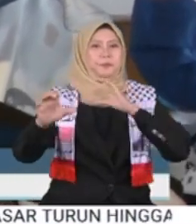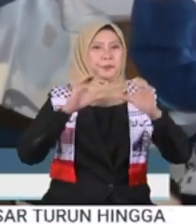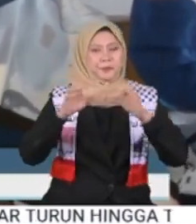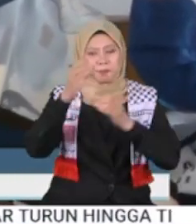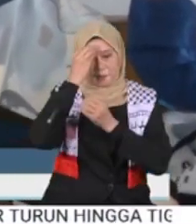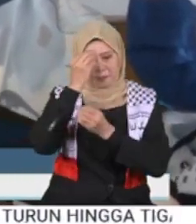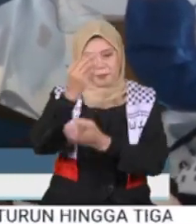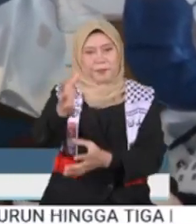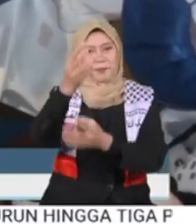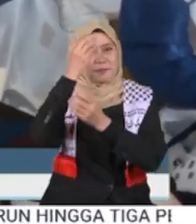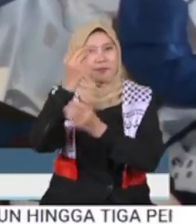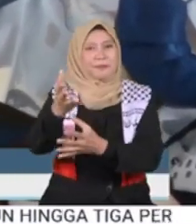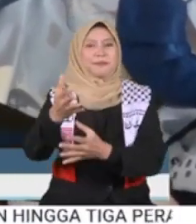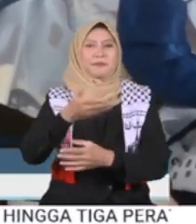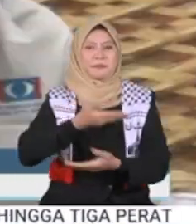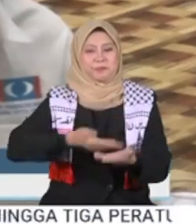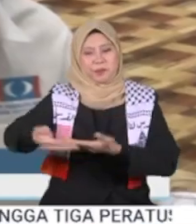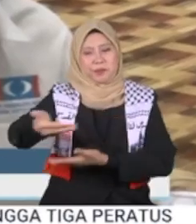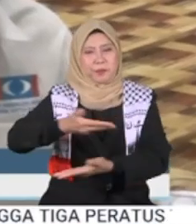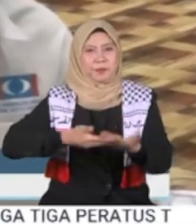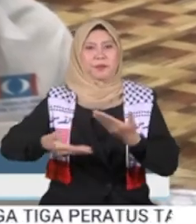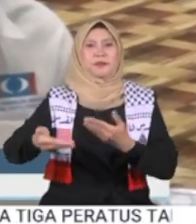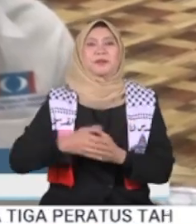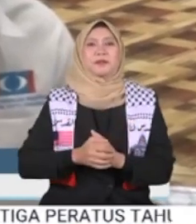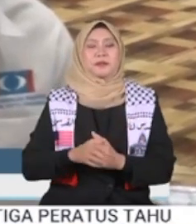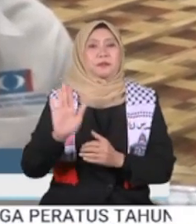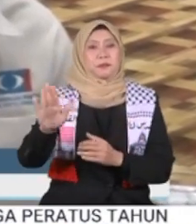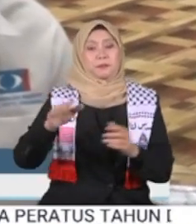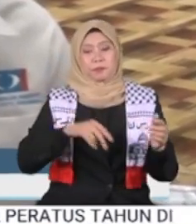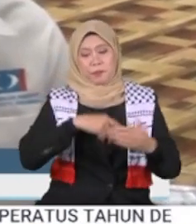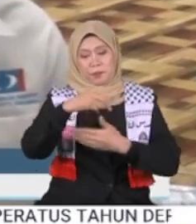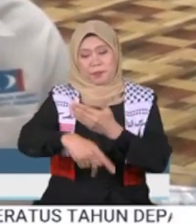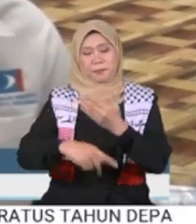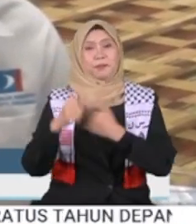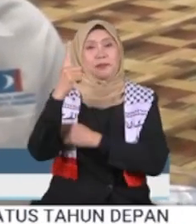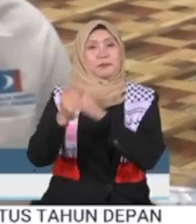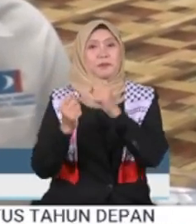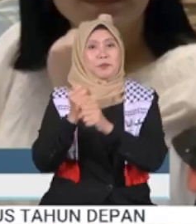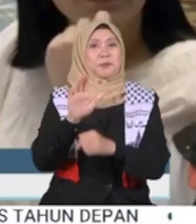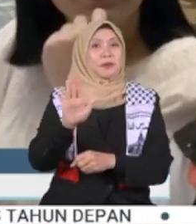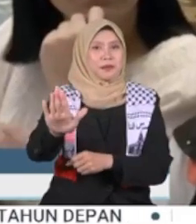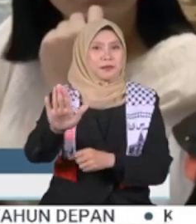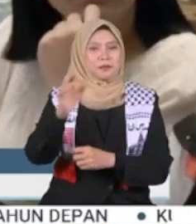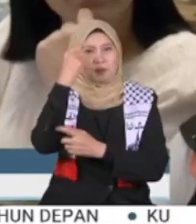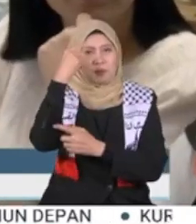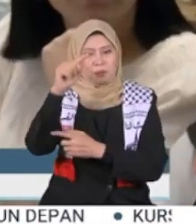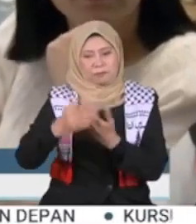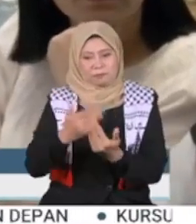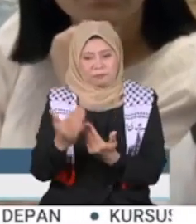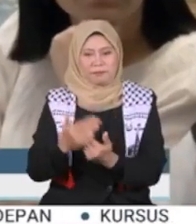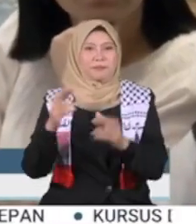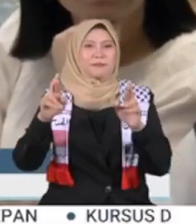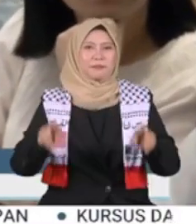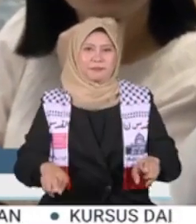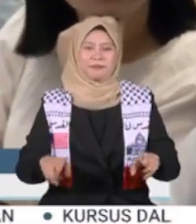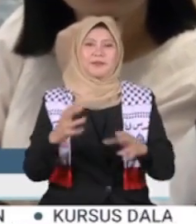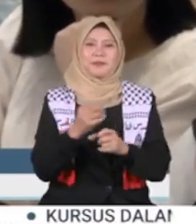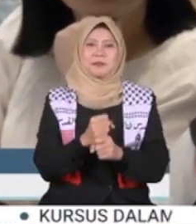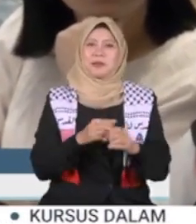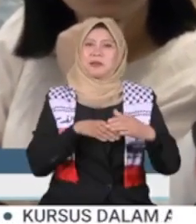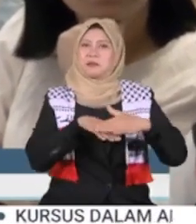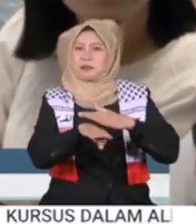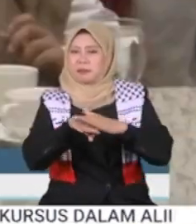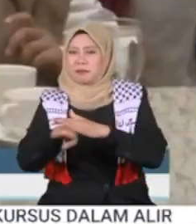menyalurkan maklumat ini menurutnya pelaksanaan program setahun bersama kerajaan madani adalah bagi memudahkan rakyat mendapat